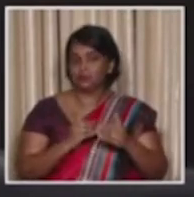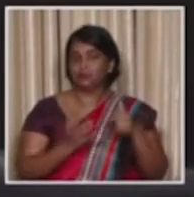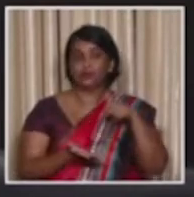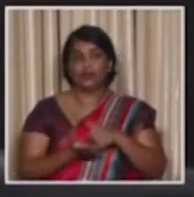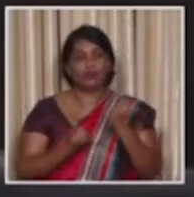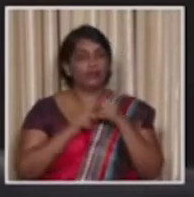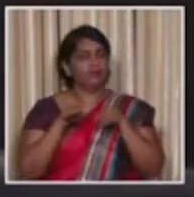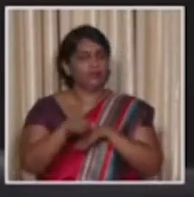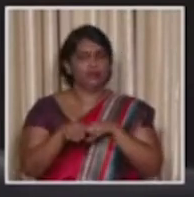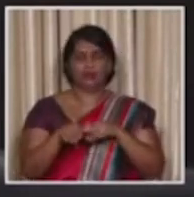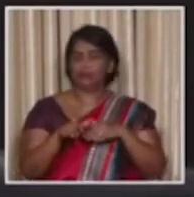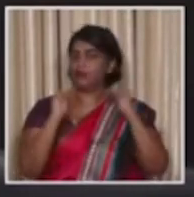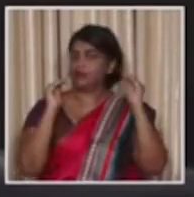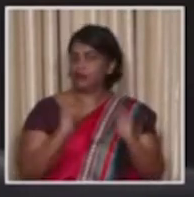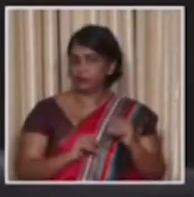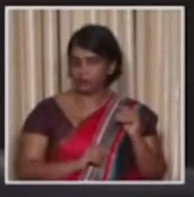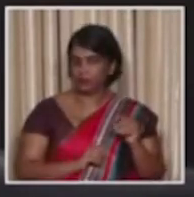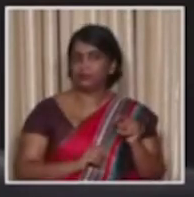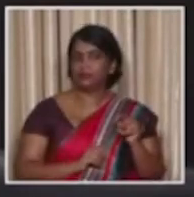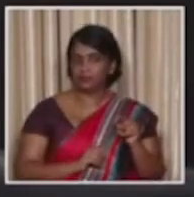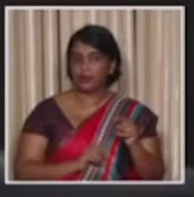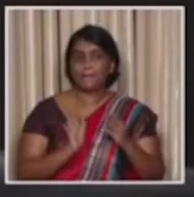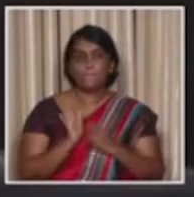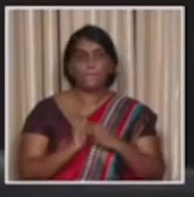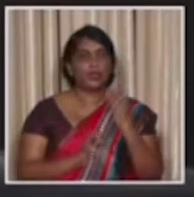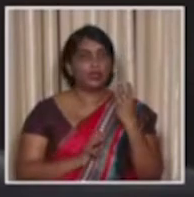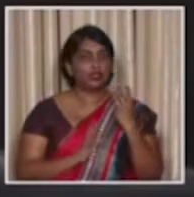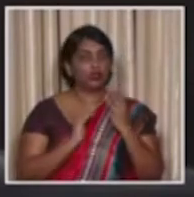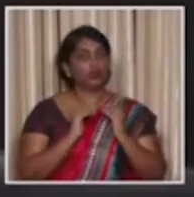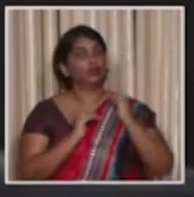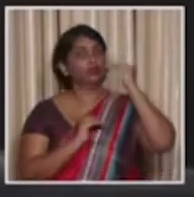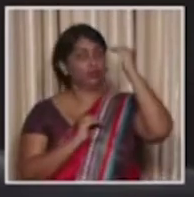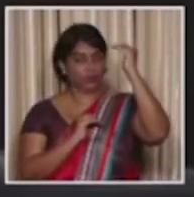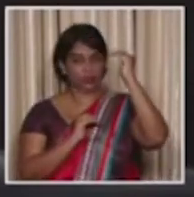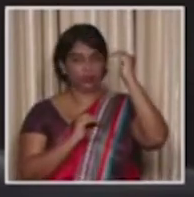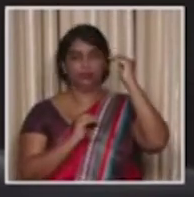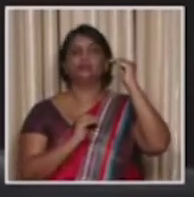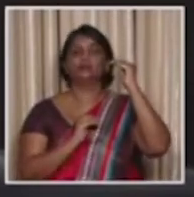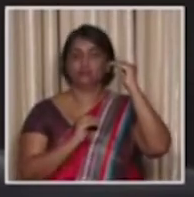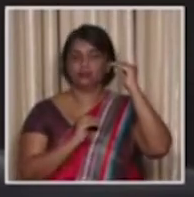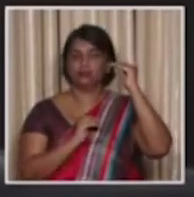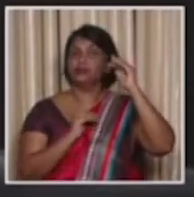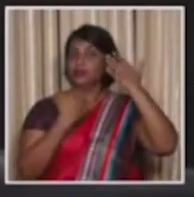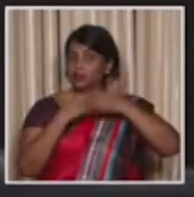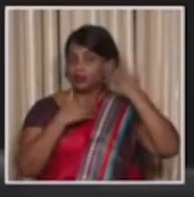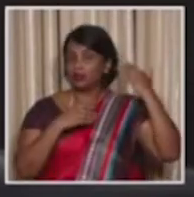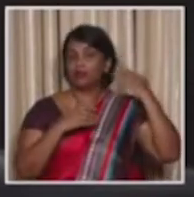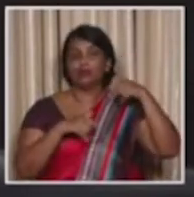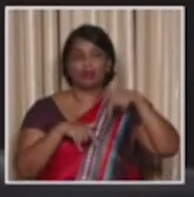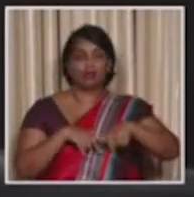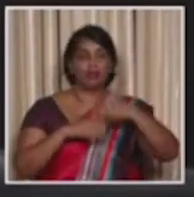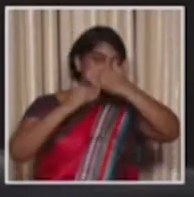නගරයේ වාහන තදබදය වැළැක්වීම සඳහා මීටර් 3ක් ඉහළින් ඉඳිකළ පසු එහි පහළ කොටස